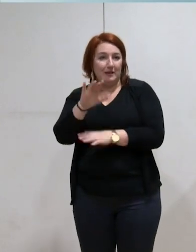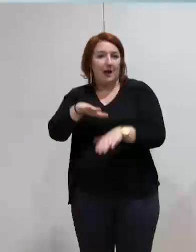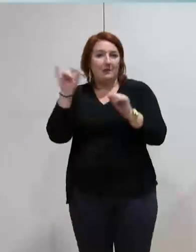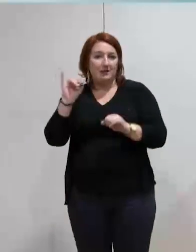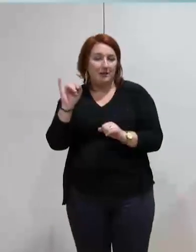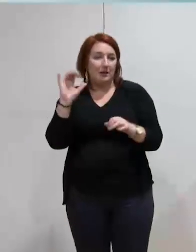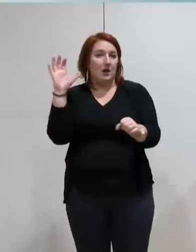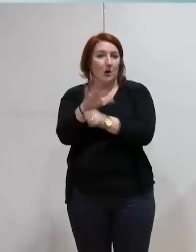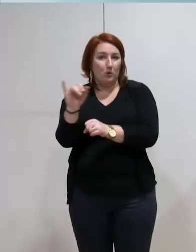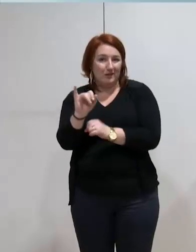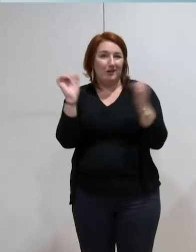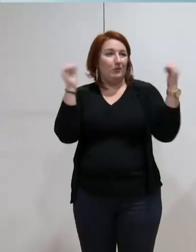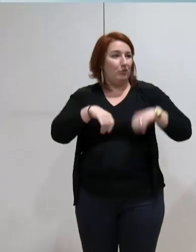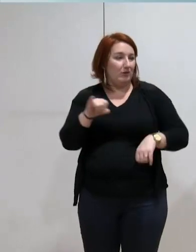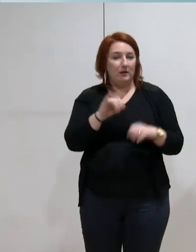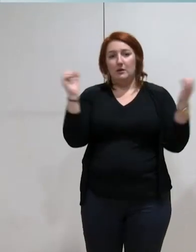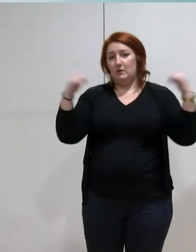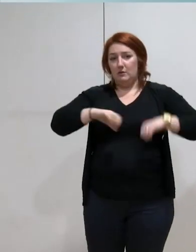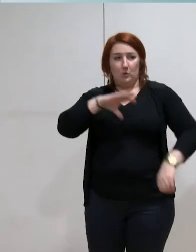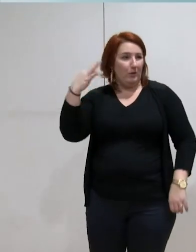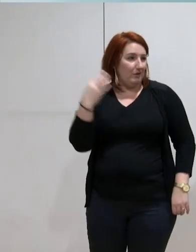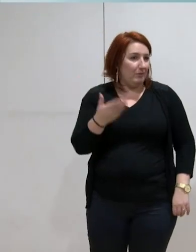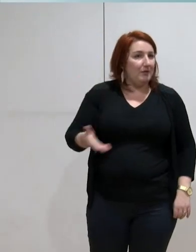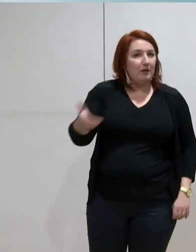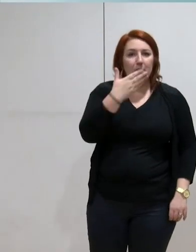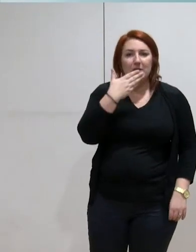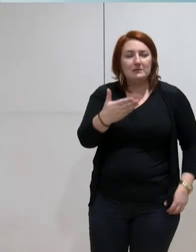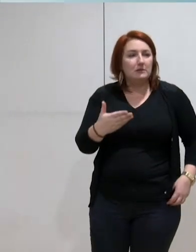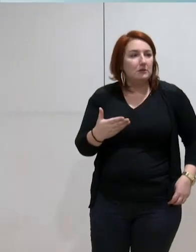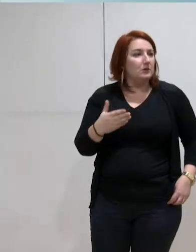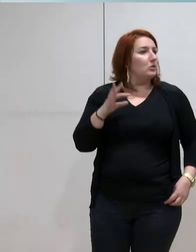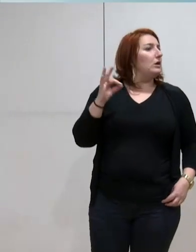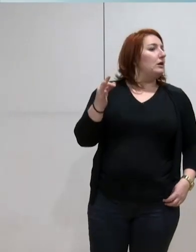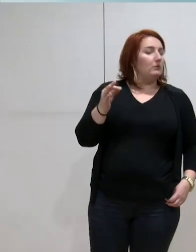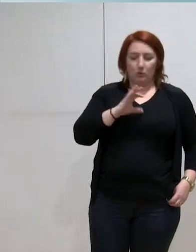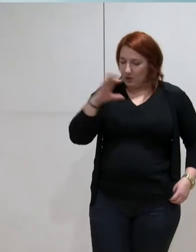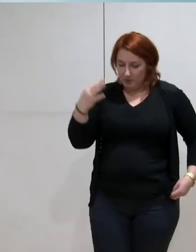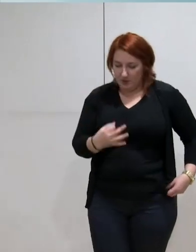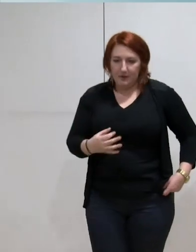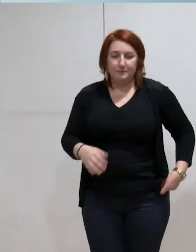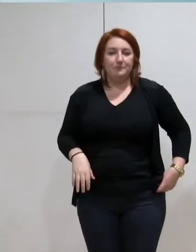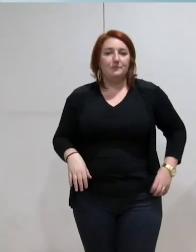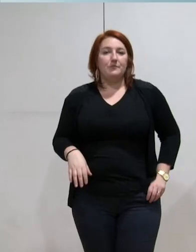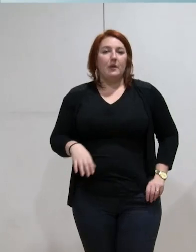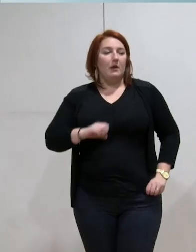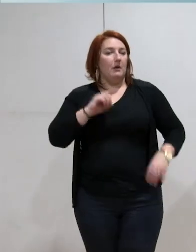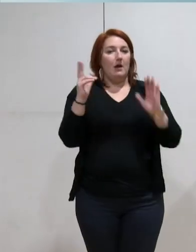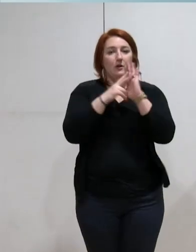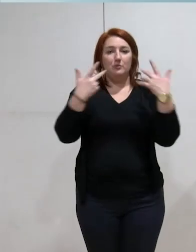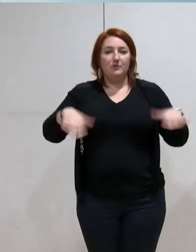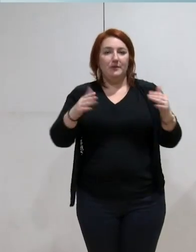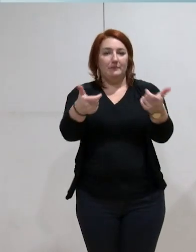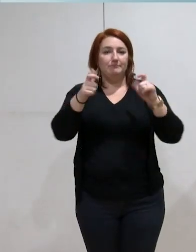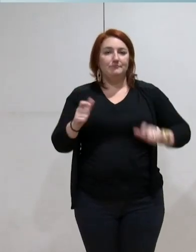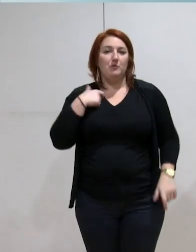pour unanimité je vous remercie oui unanimité délibération adoptée la